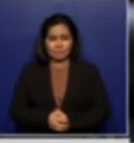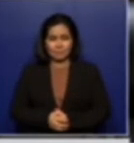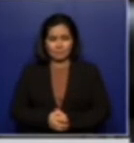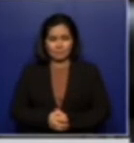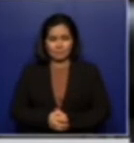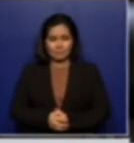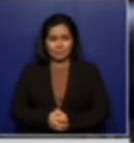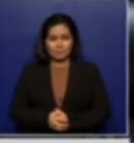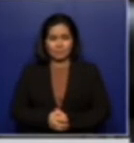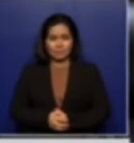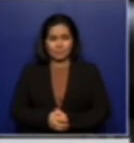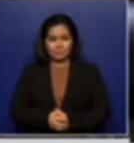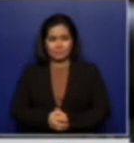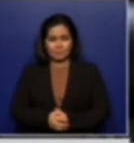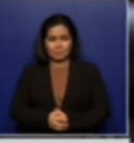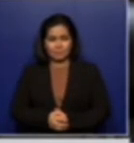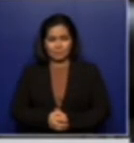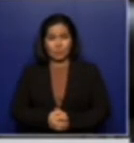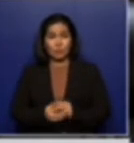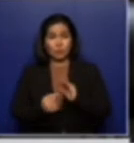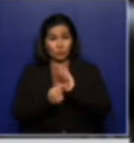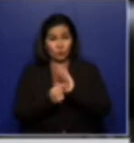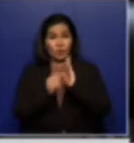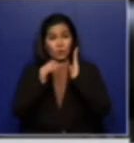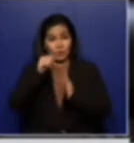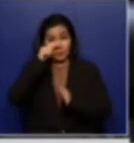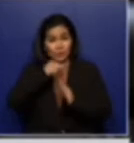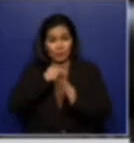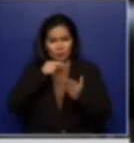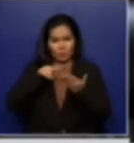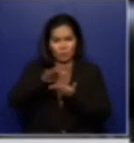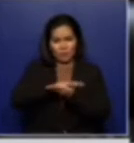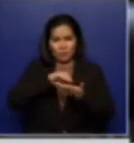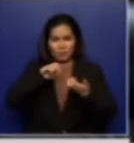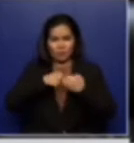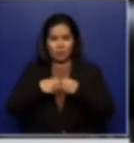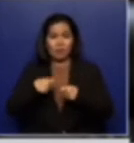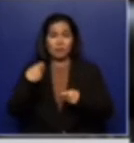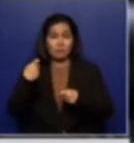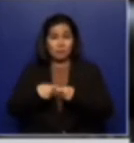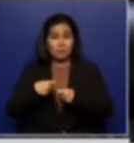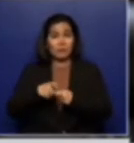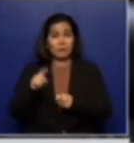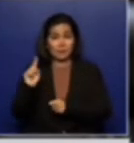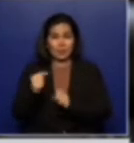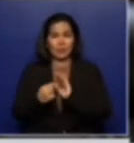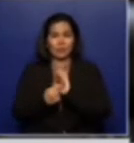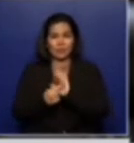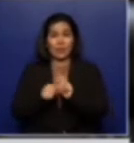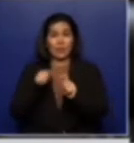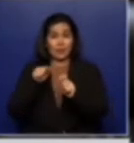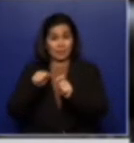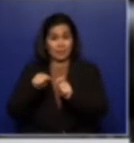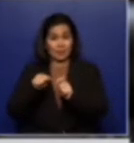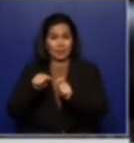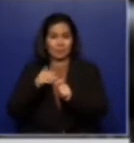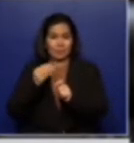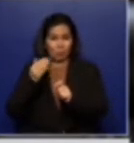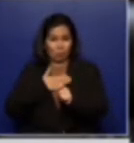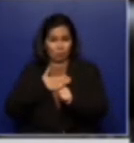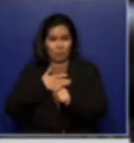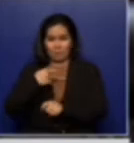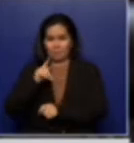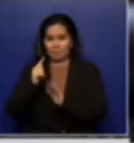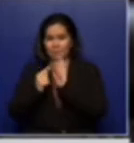อย่างคนไทยทั้งประเทศเขายากลำบากอย่างไรยกตัวอย่างชาวอำเภอปักช่องครับ